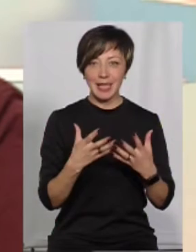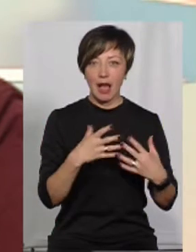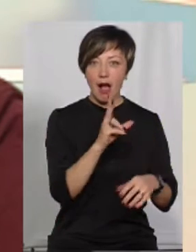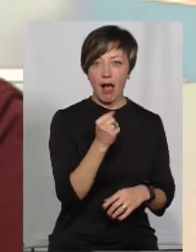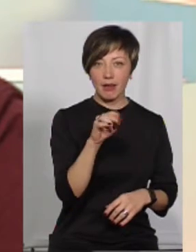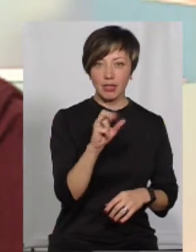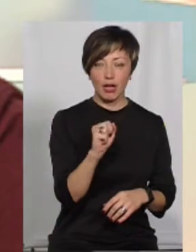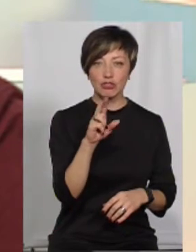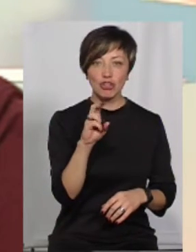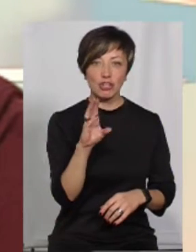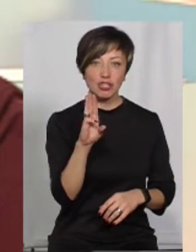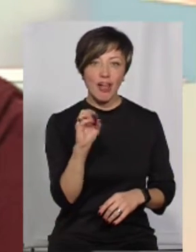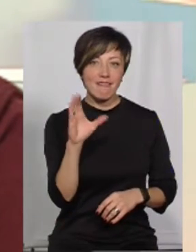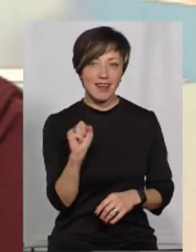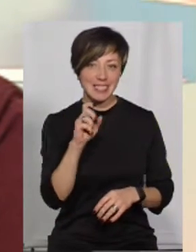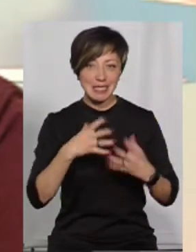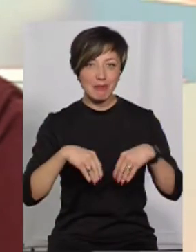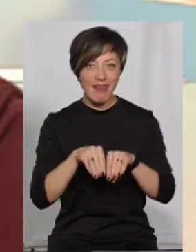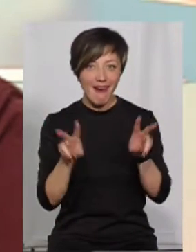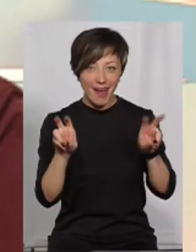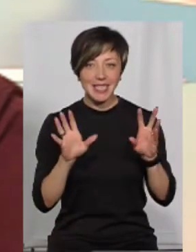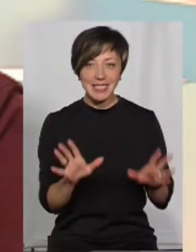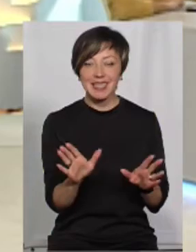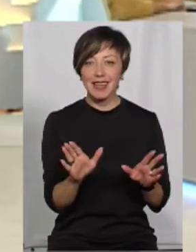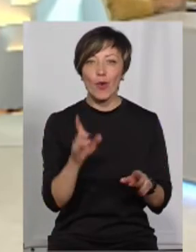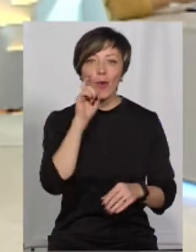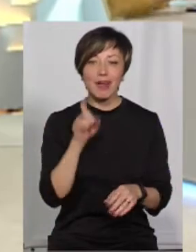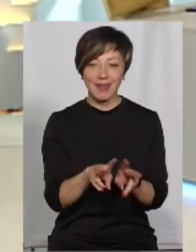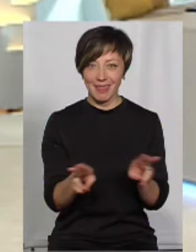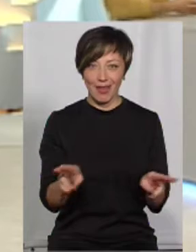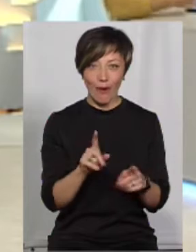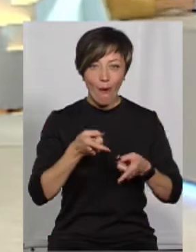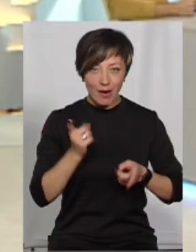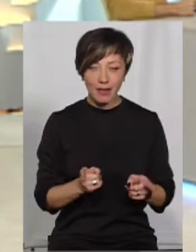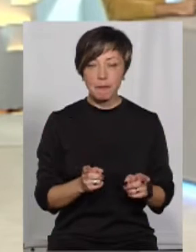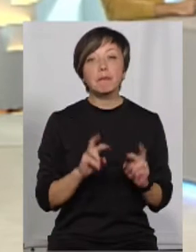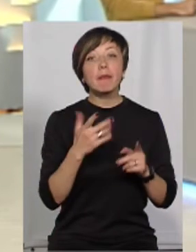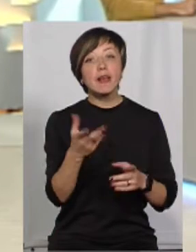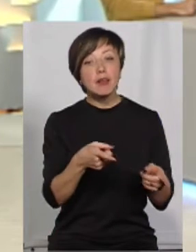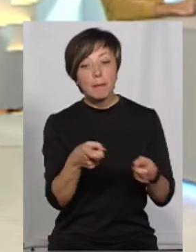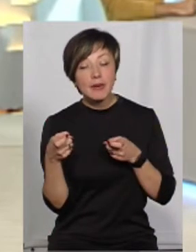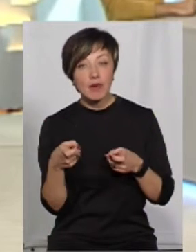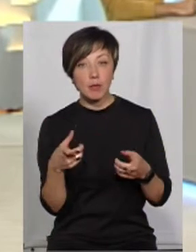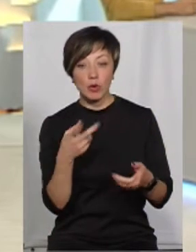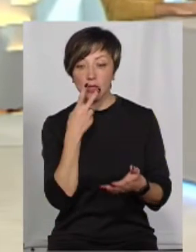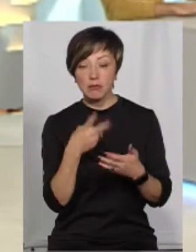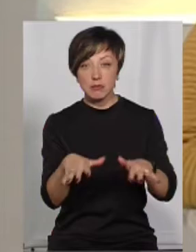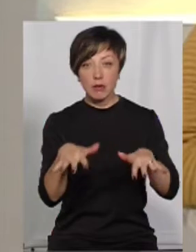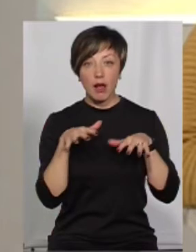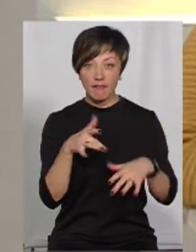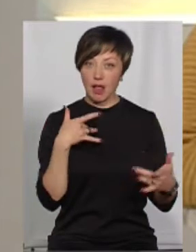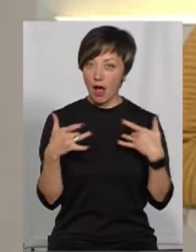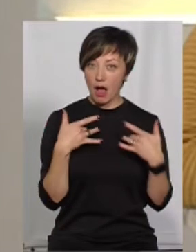сім'я поки що має тільки український аналог, оригінал. Як взагалі приваблюєте глядача у театр? Є